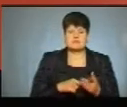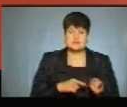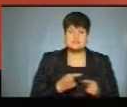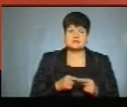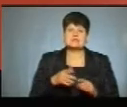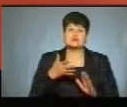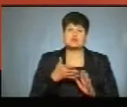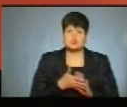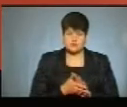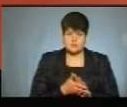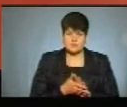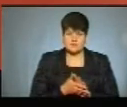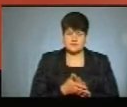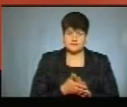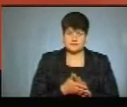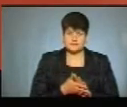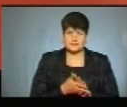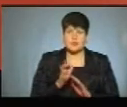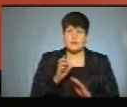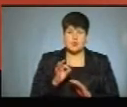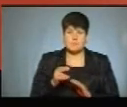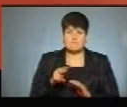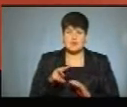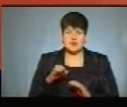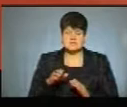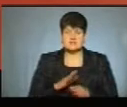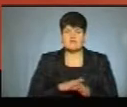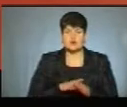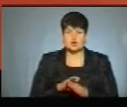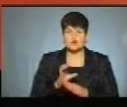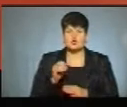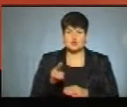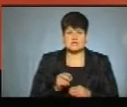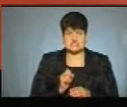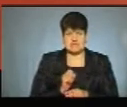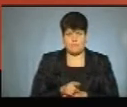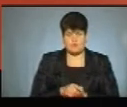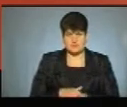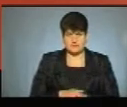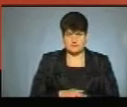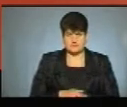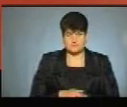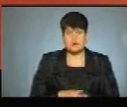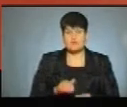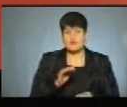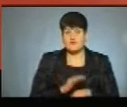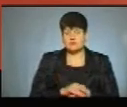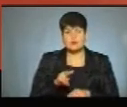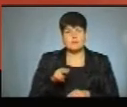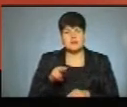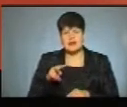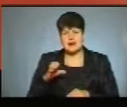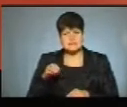зрозуміли, бо Пласт виконує соціальне замовлення. Тобто, ну, де-факто Пласт не є